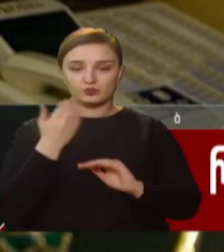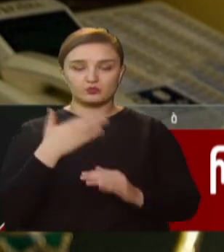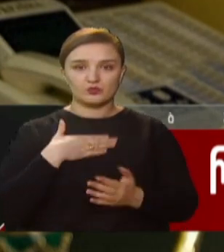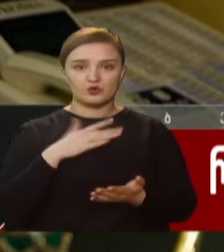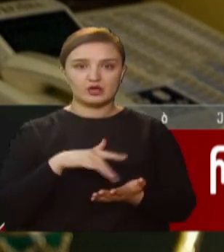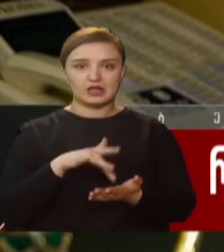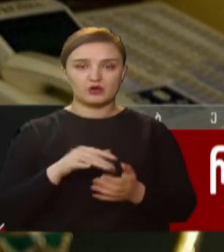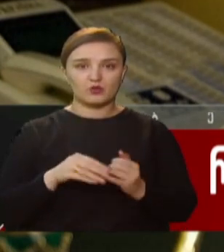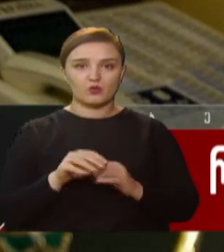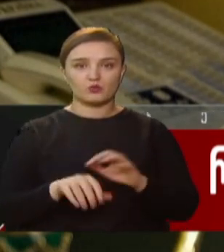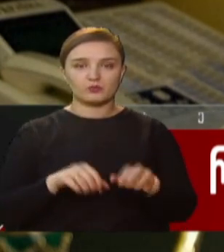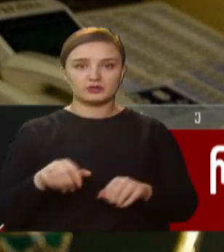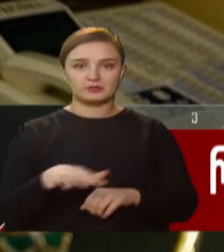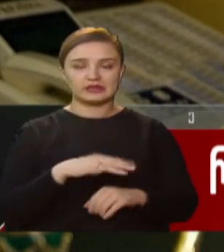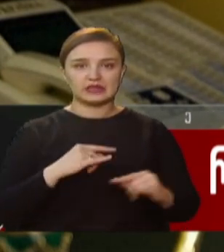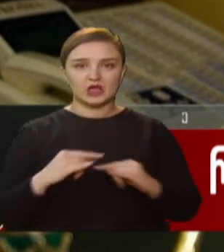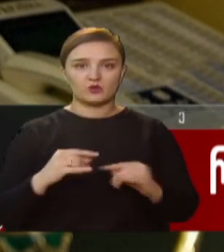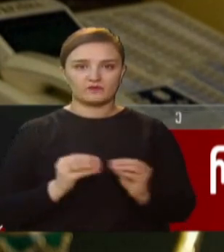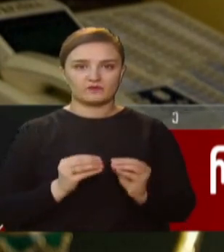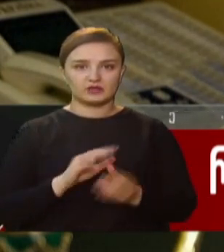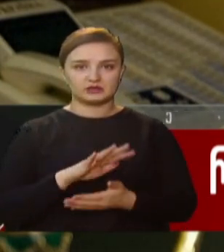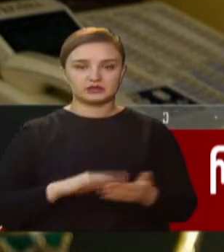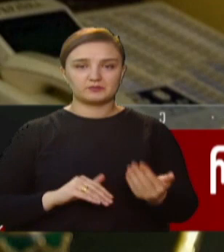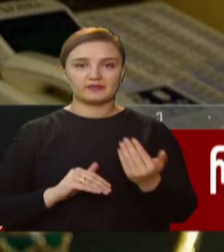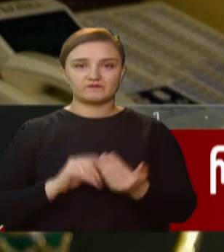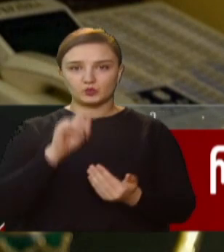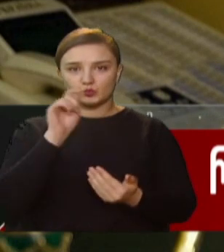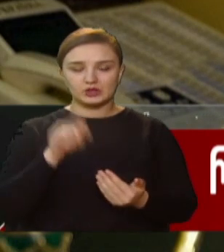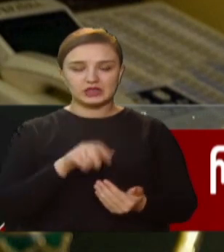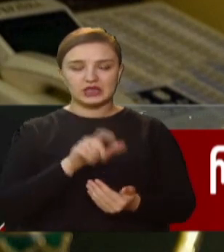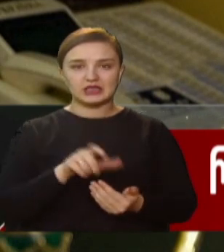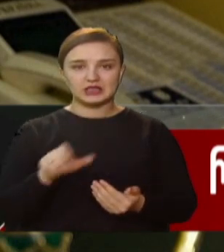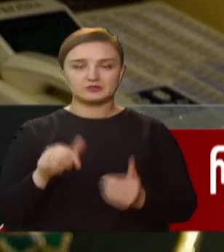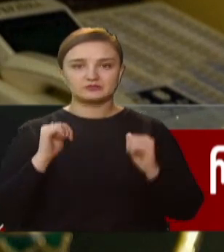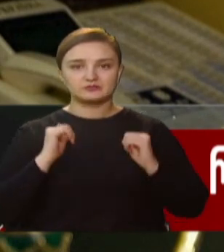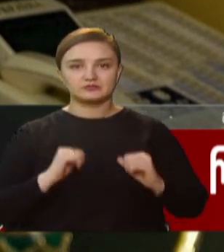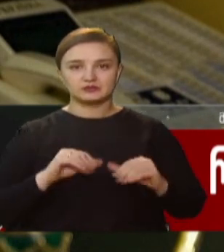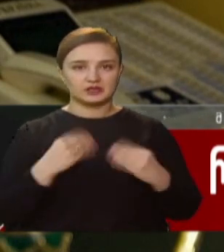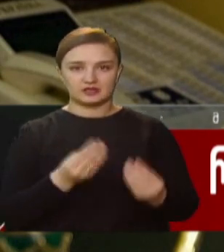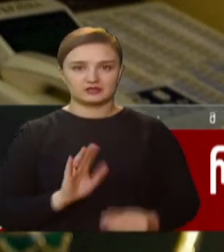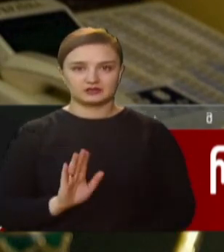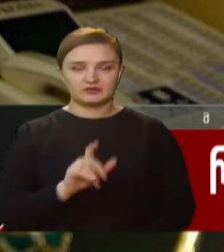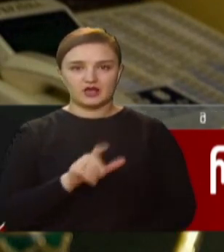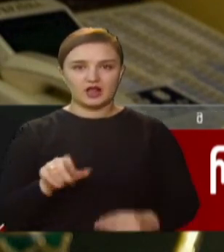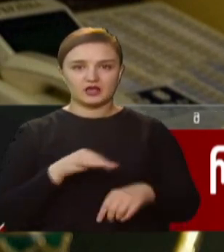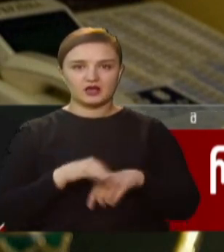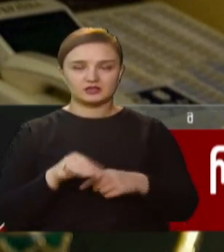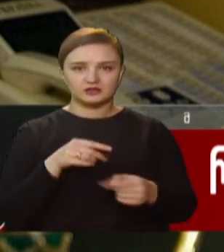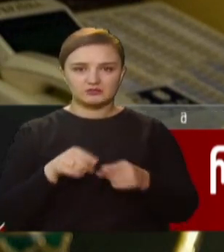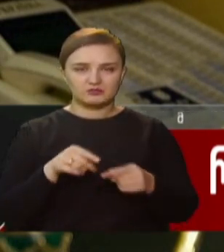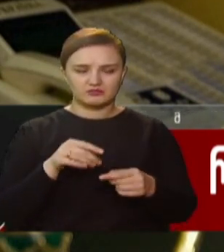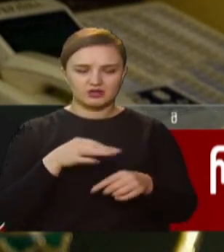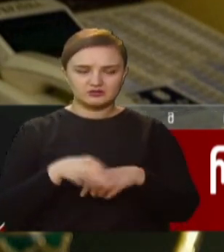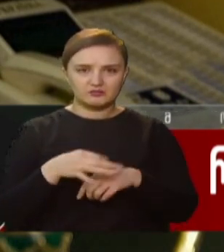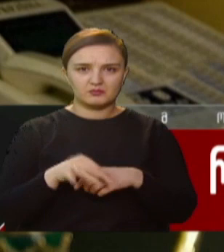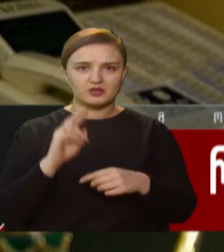ქალაქებს, ოკუპირებულ ტერიტორიებზე ტერორი გრძელდება. Თქვენ უკრაინელებს ამოსუნთქვის საშუალებას არაძლევთ. Ხალხს აწამებენ, აუპატიურებენ,